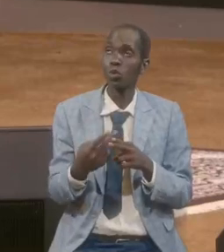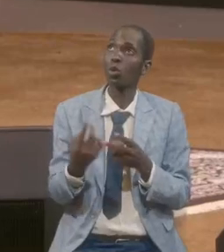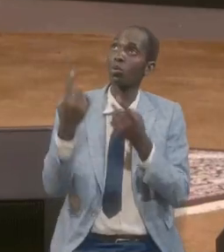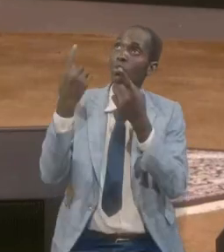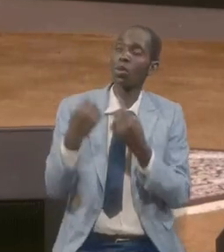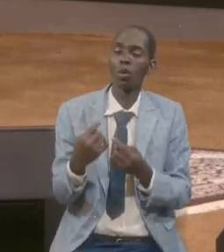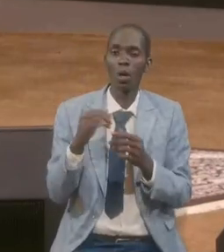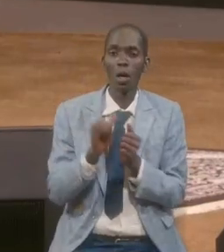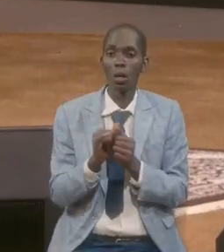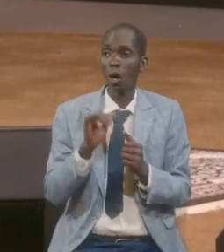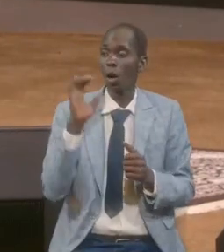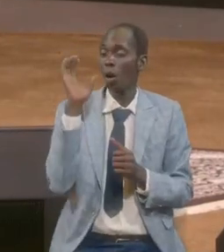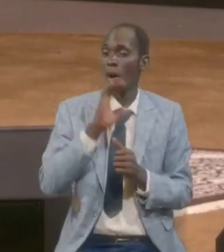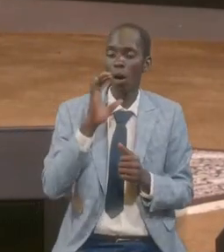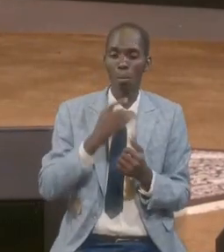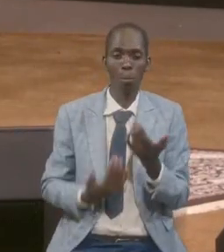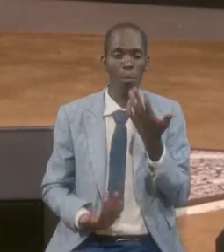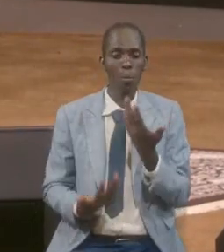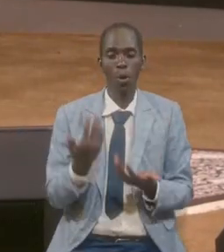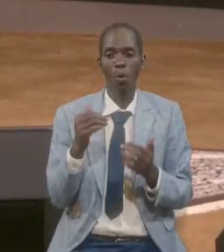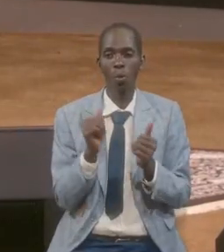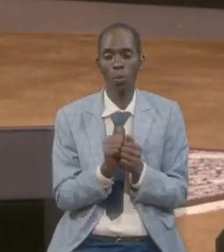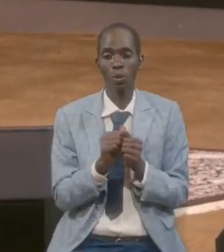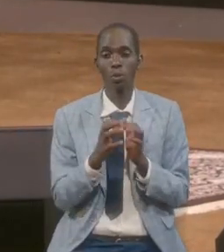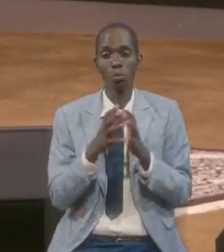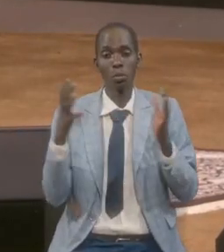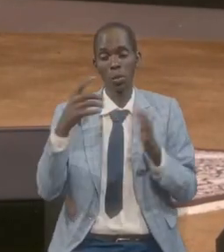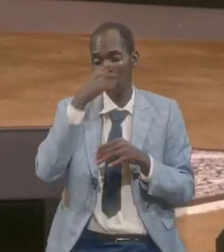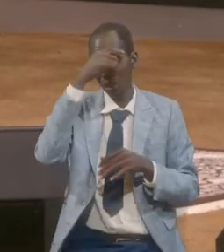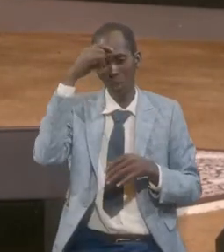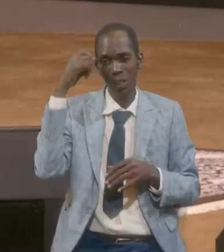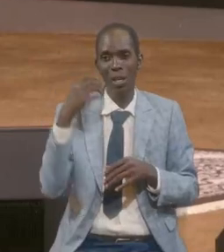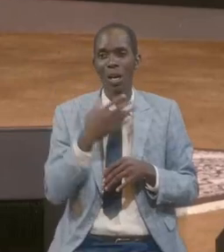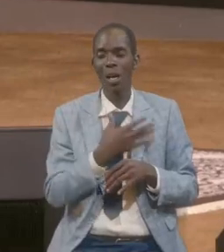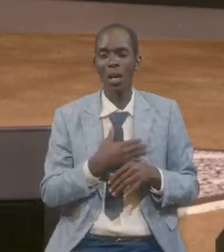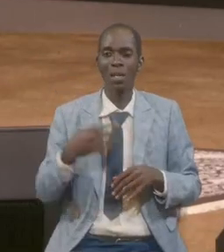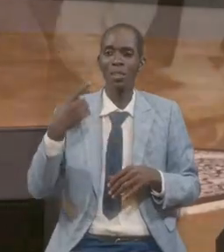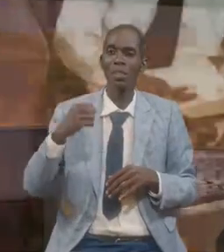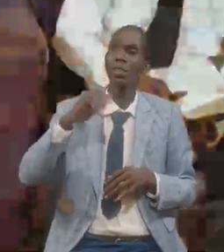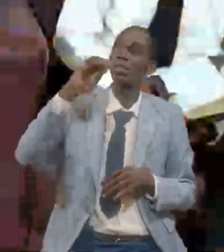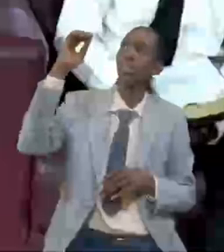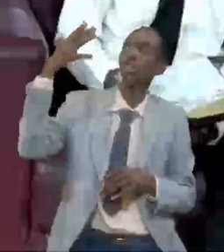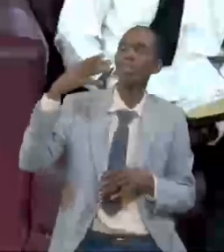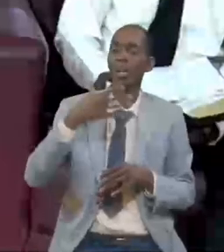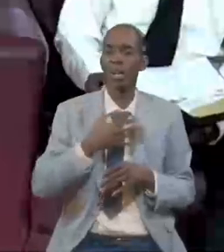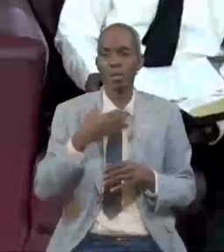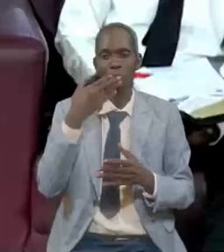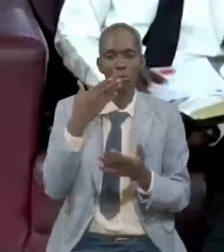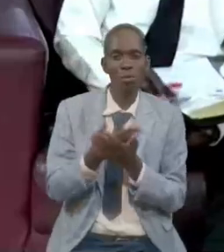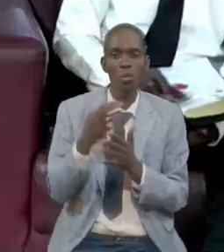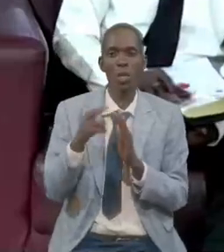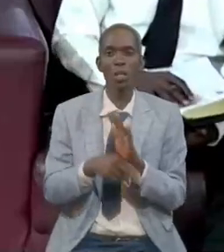sa fleur est tombée. Et la beauté de son aspect a